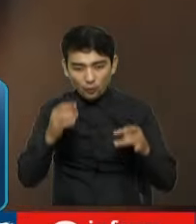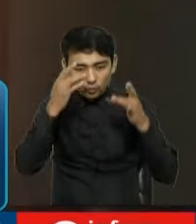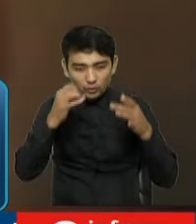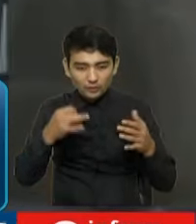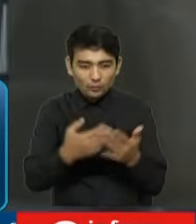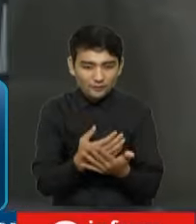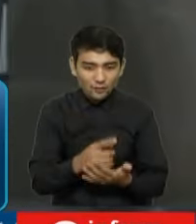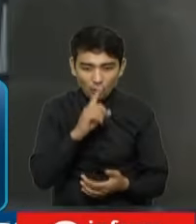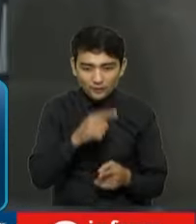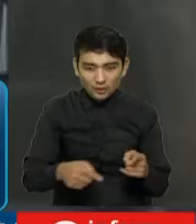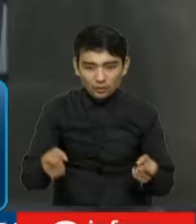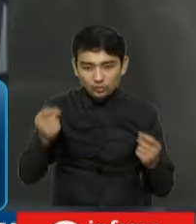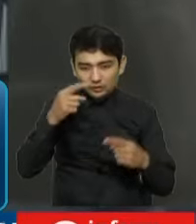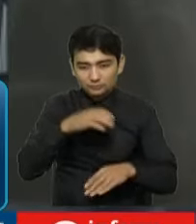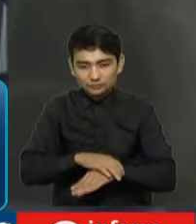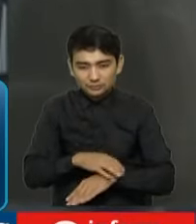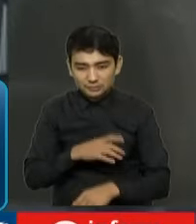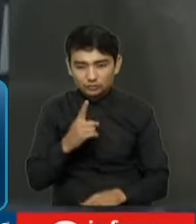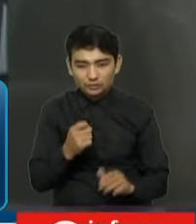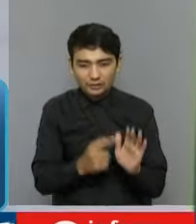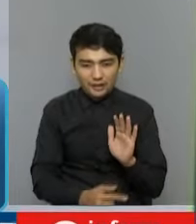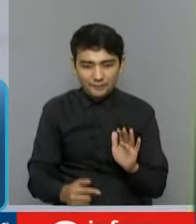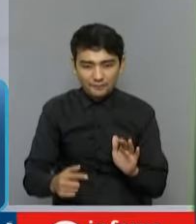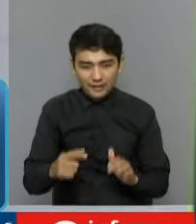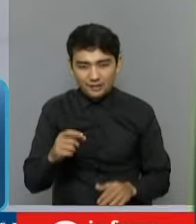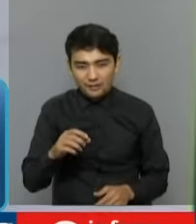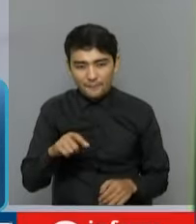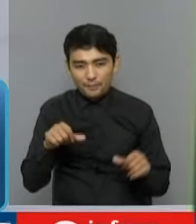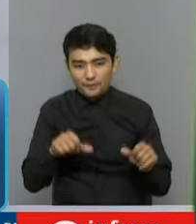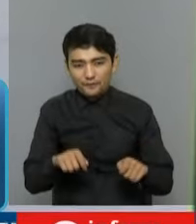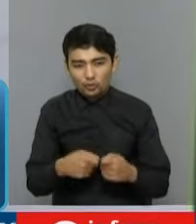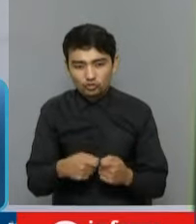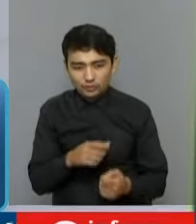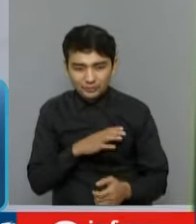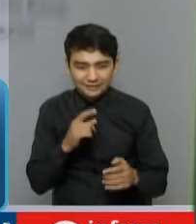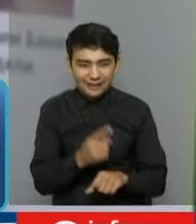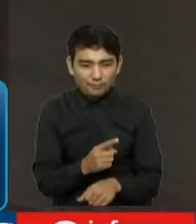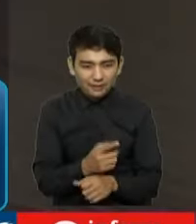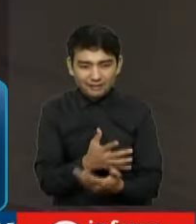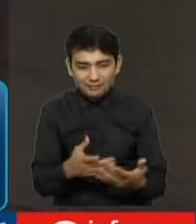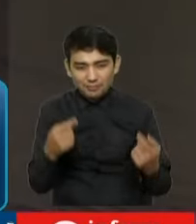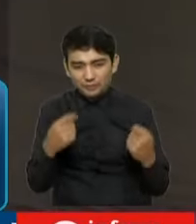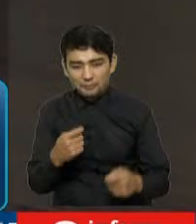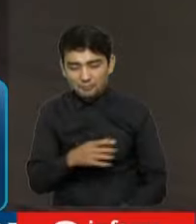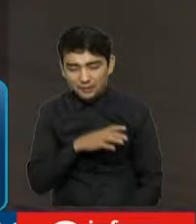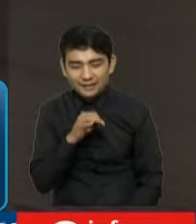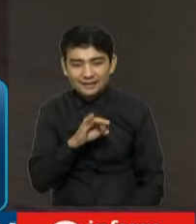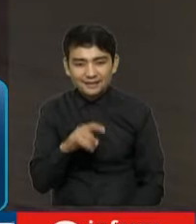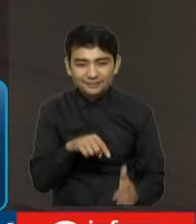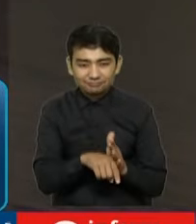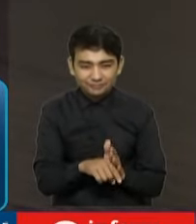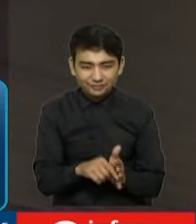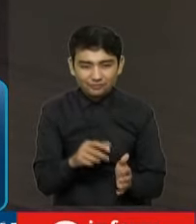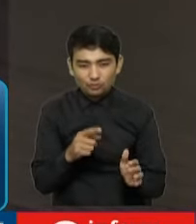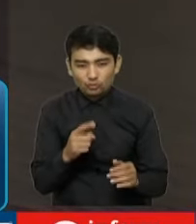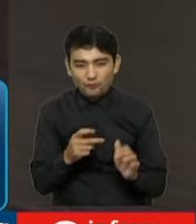информации, за год было выявлено порядка 170 правонарушений, связанных с размещением запрещенных предметов. Из них около 80 найдено